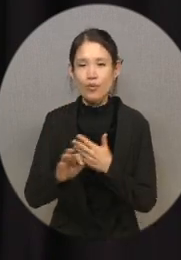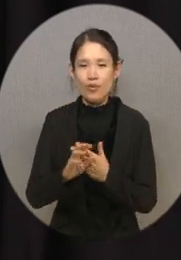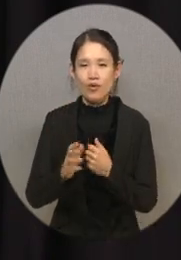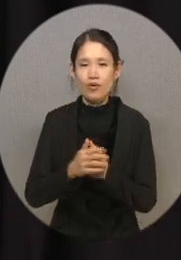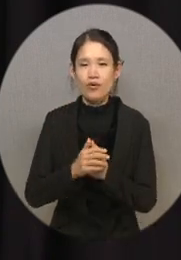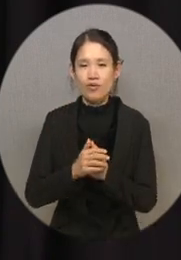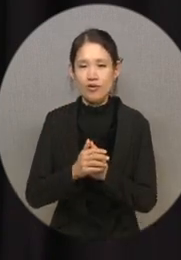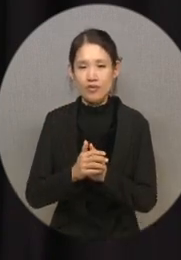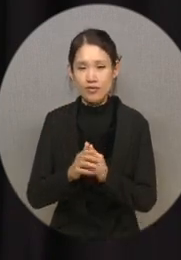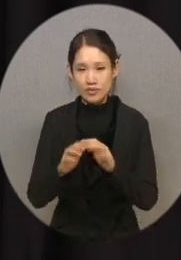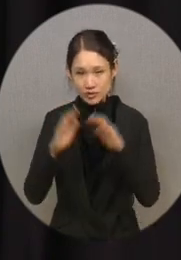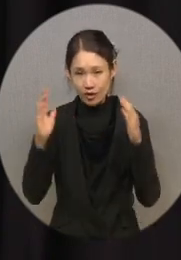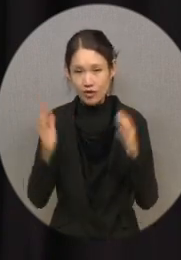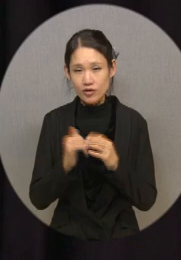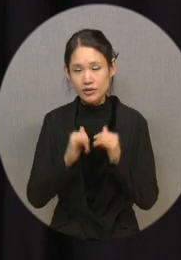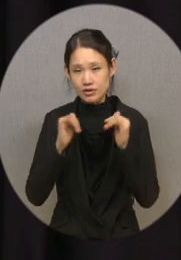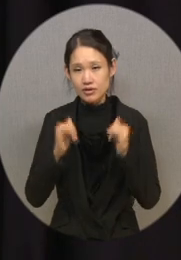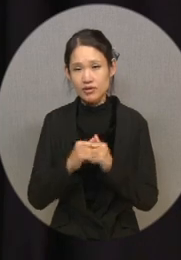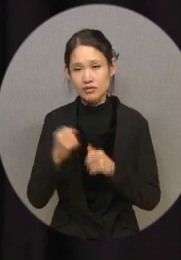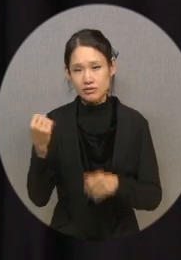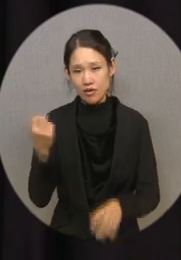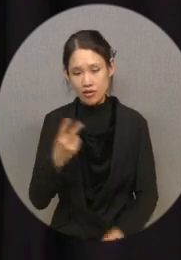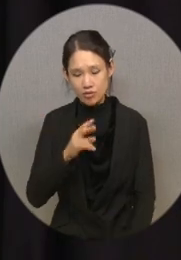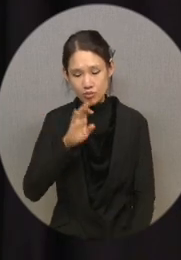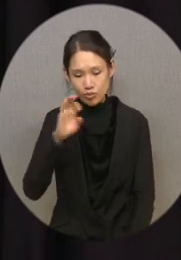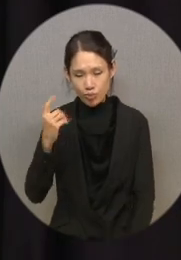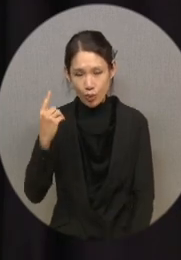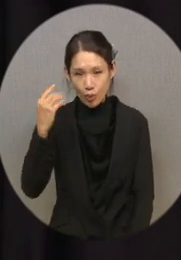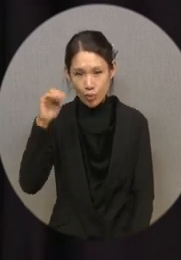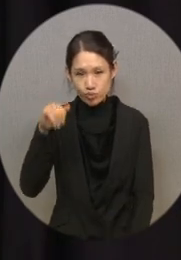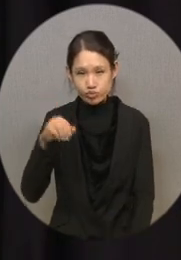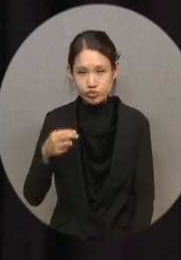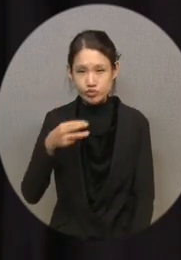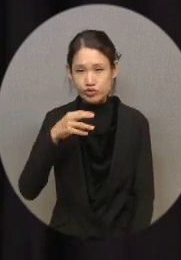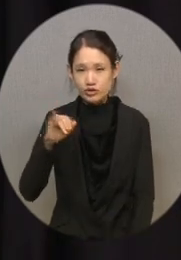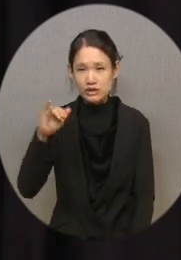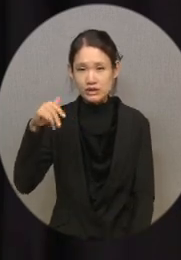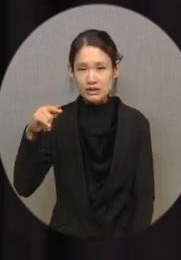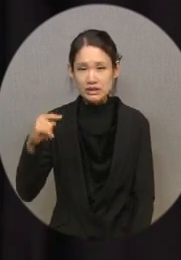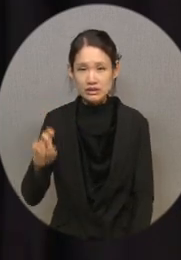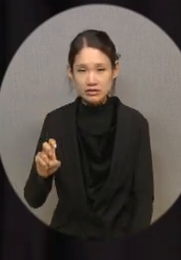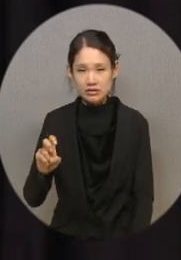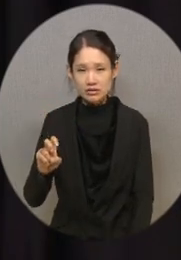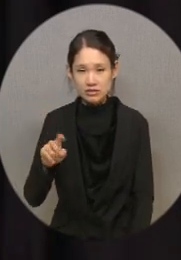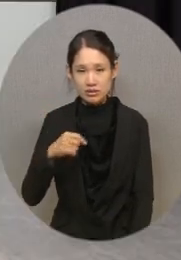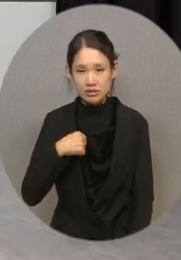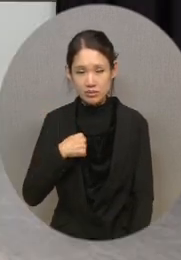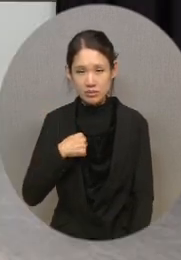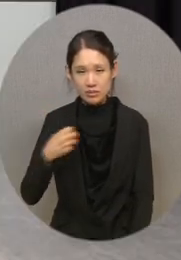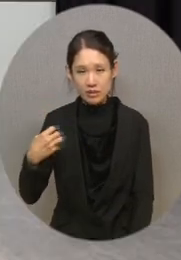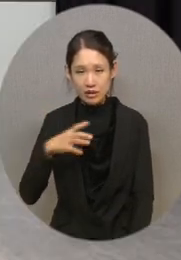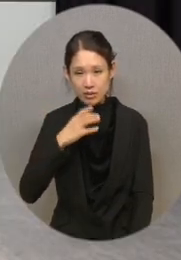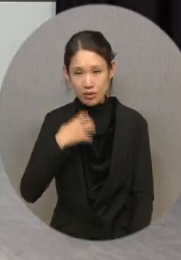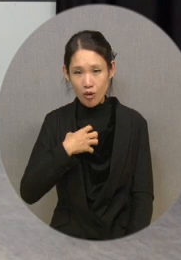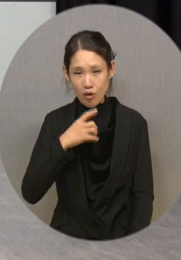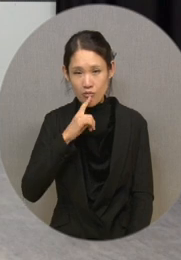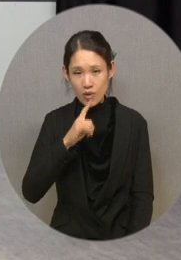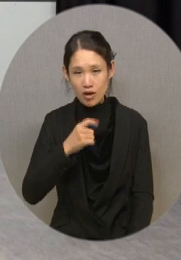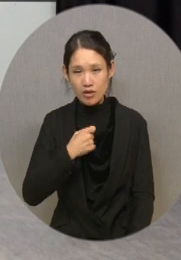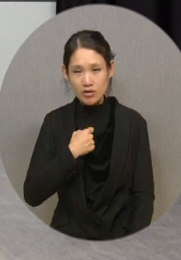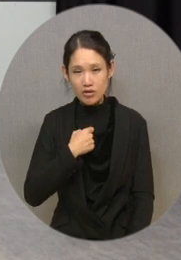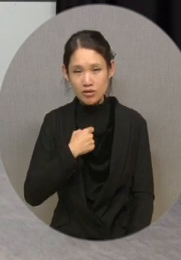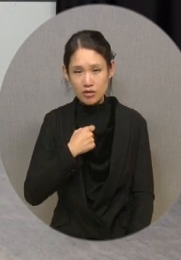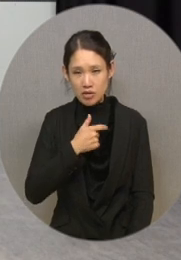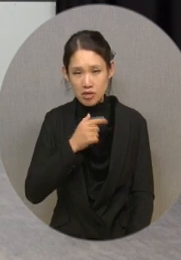전체 사회가 자꾸만 포퓰리즘으로 가고 있잖아요. 그렇죠. 지금 말씀하시는 거 걱정하시는 것도 그렇죠. 야 이게 너무 유럽형으로